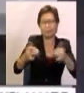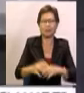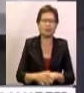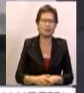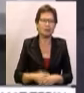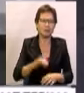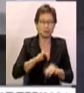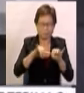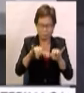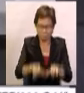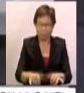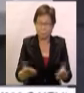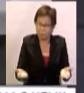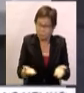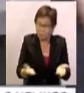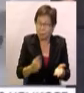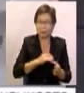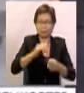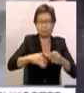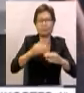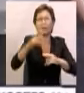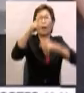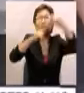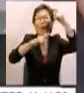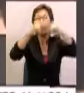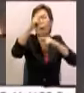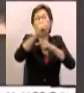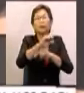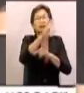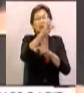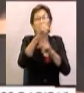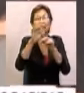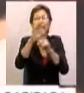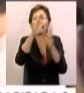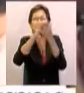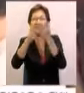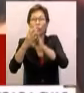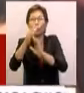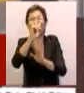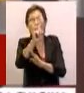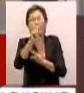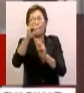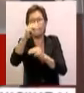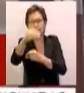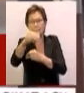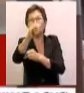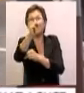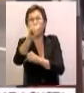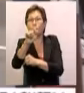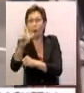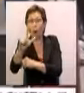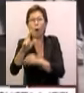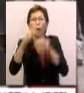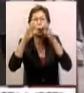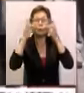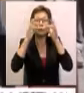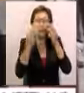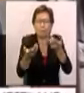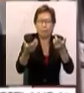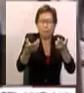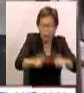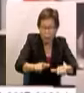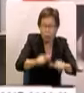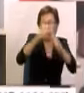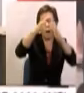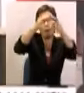Saya kini berada di depan perkarangan City One Mall Kuching, di mana berlakunya letupan di dalam perkarangan ini petang tadi, dan